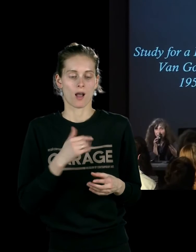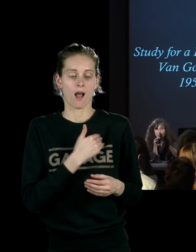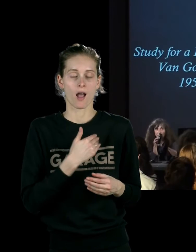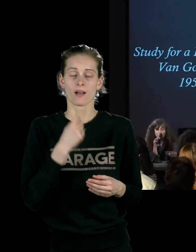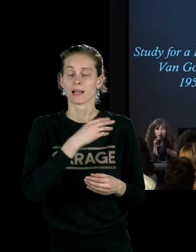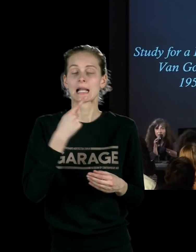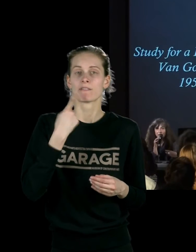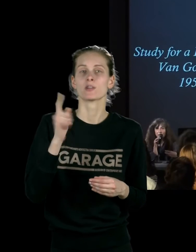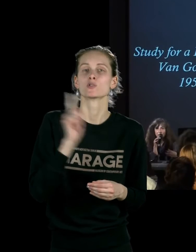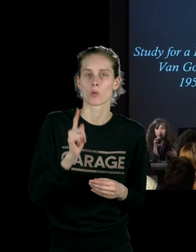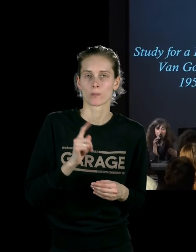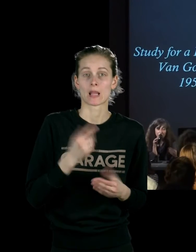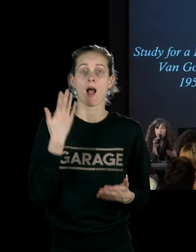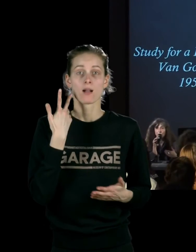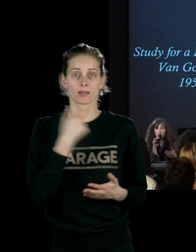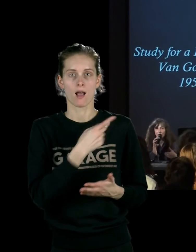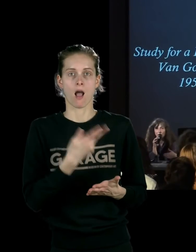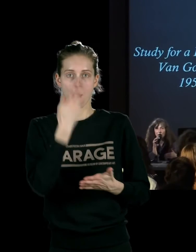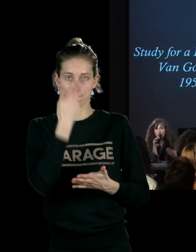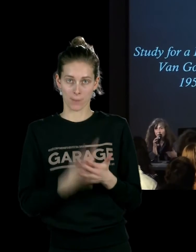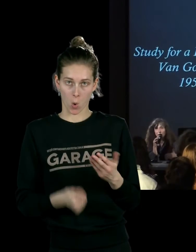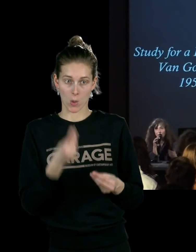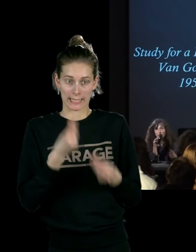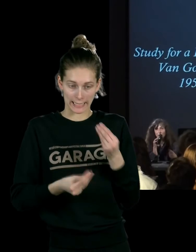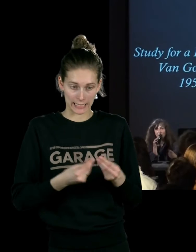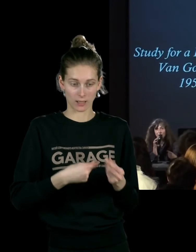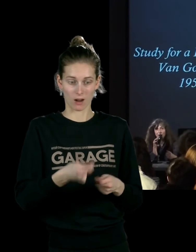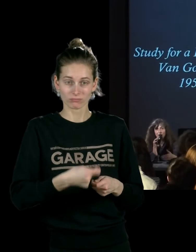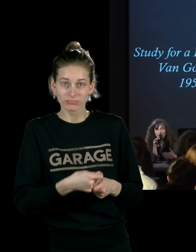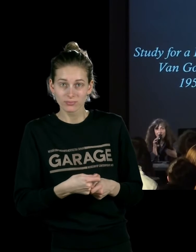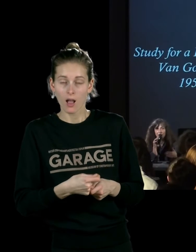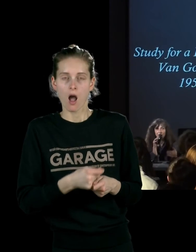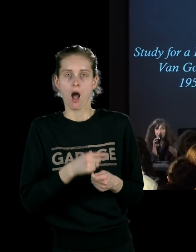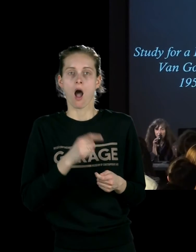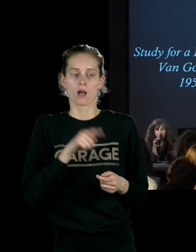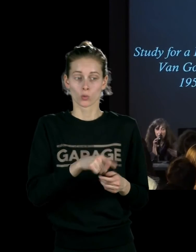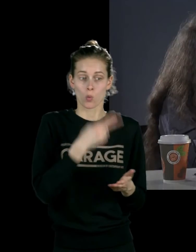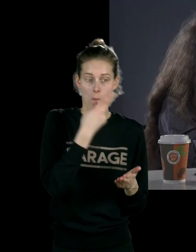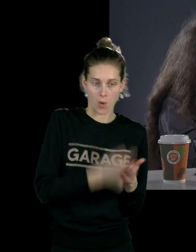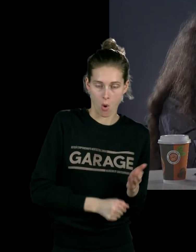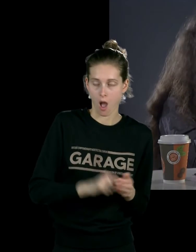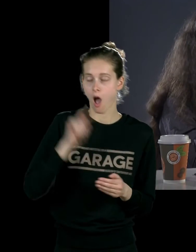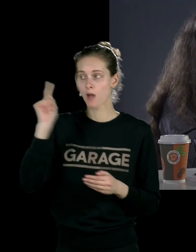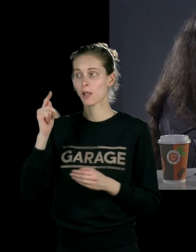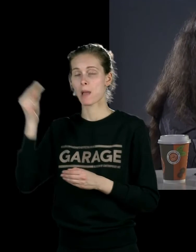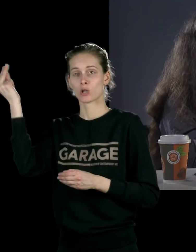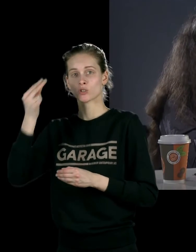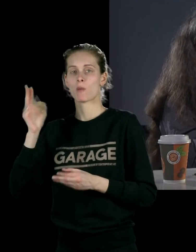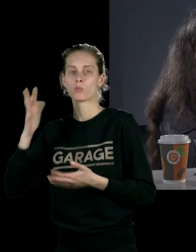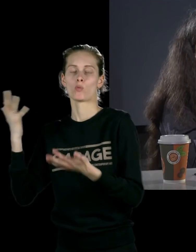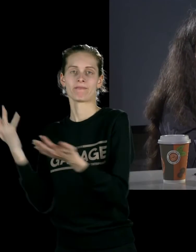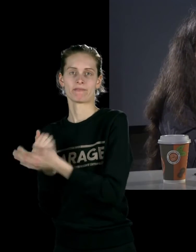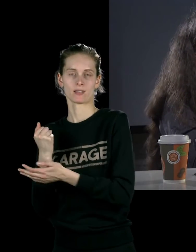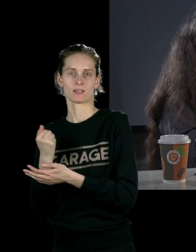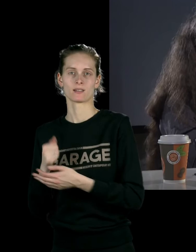чтобы тот шанс, тот случай, который оборачивается против тебя в игре, наконец-то в процессе